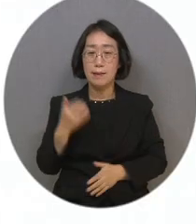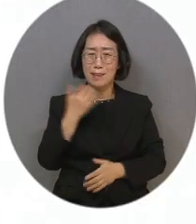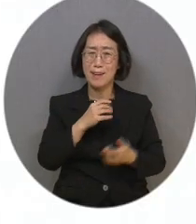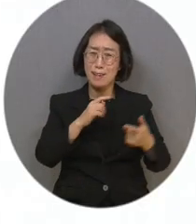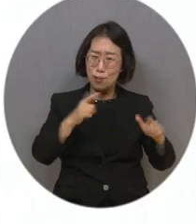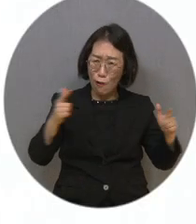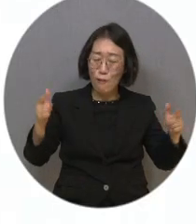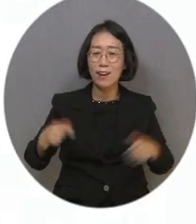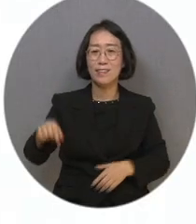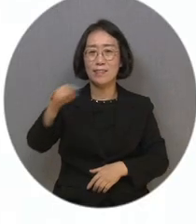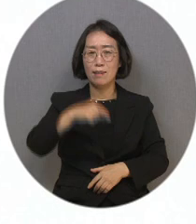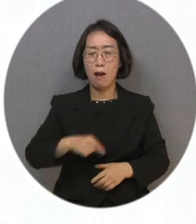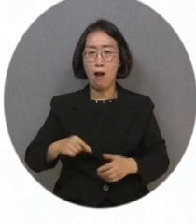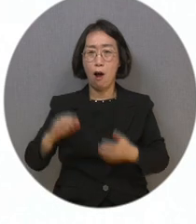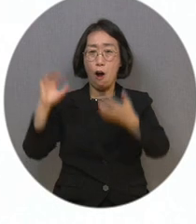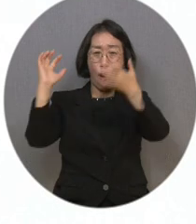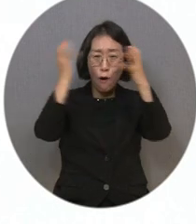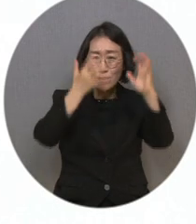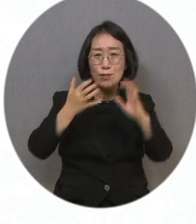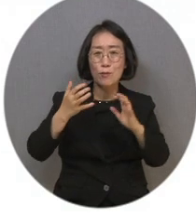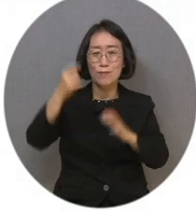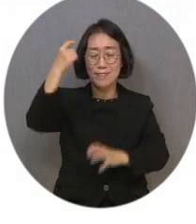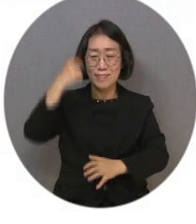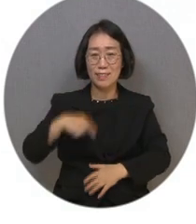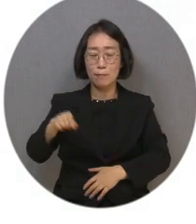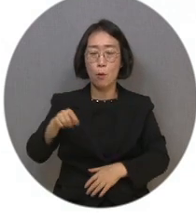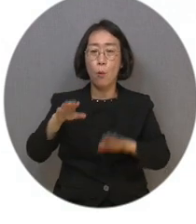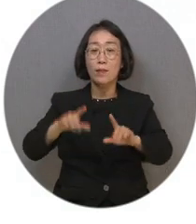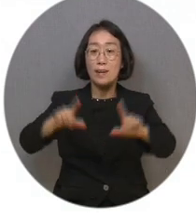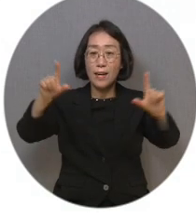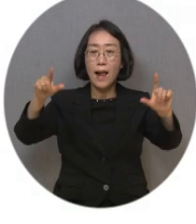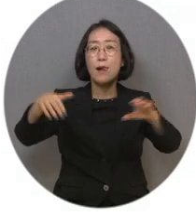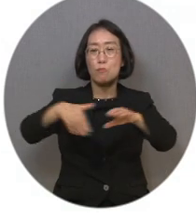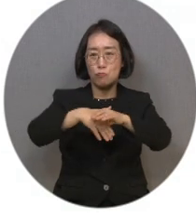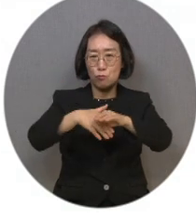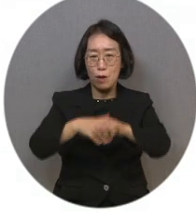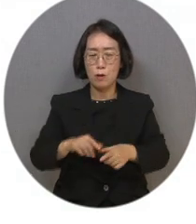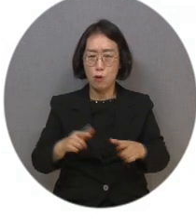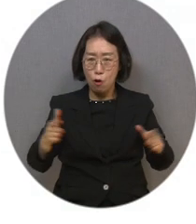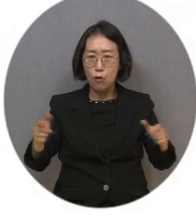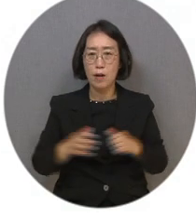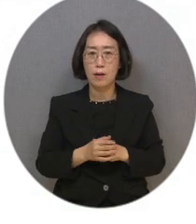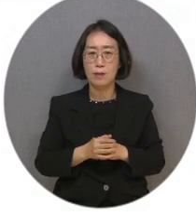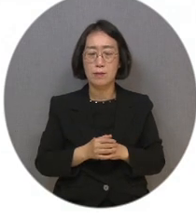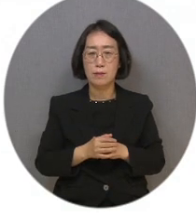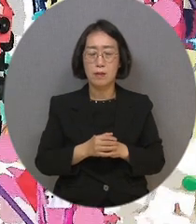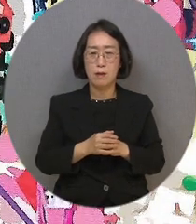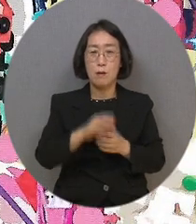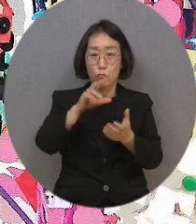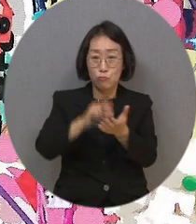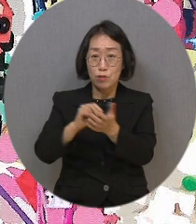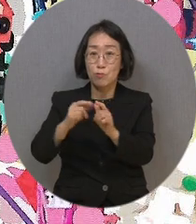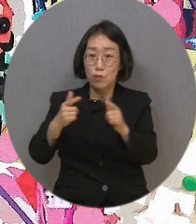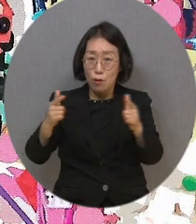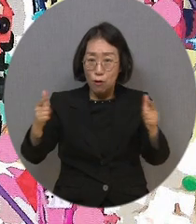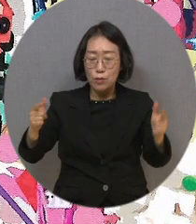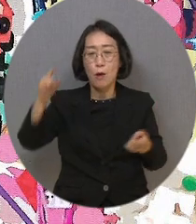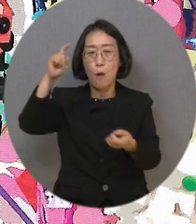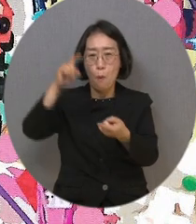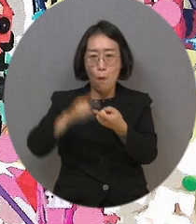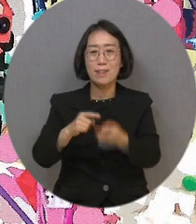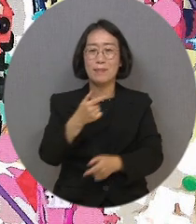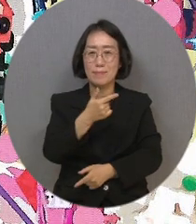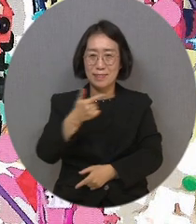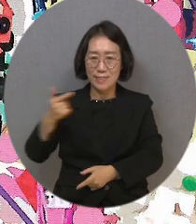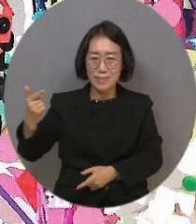알록달록한 색감 속 어지럽게 놓인 이미지는 현대 문명이 품고 있는 여러 가지 지점들에 대해 많은 관심을